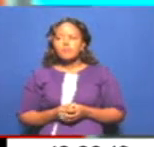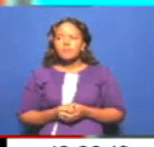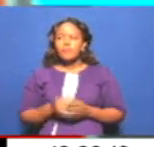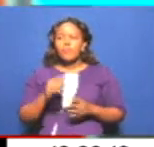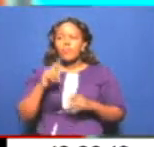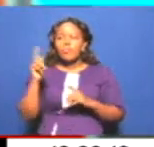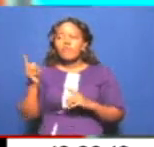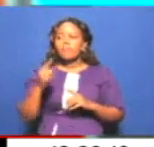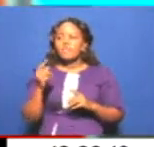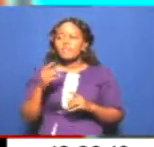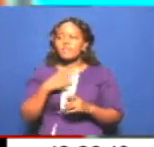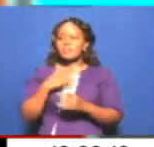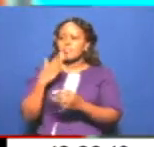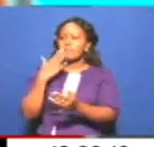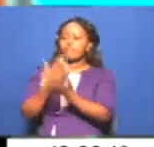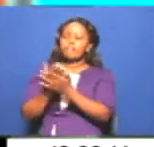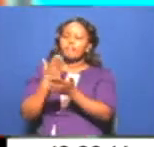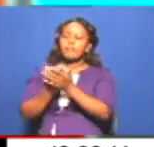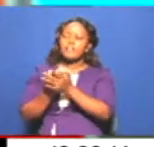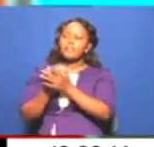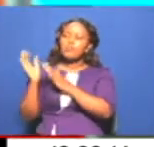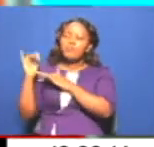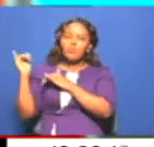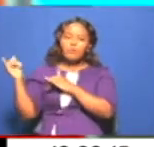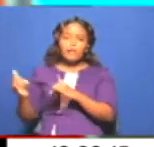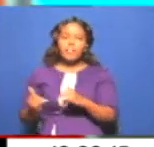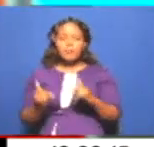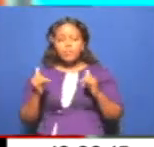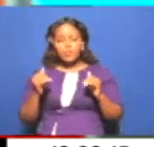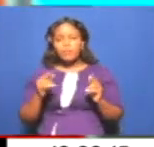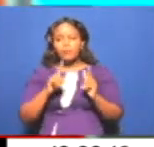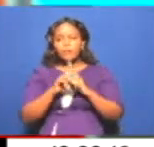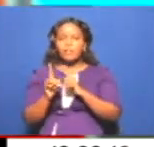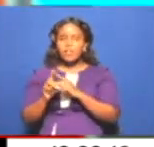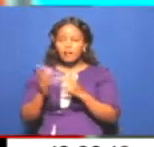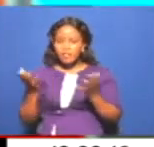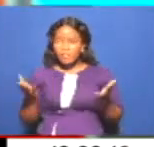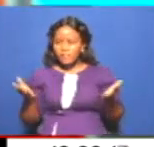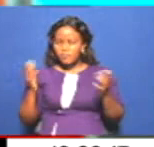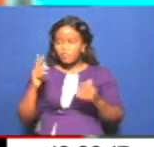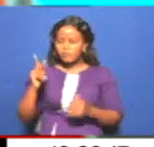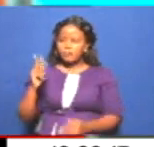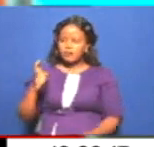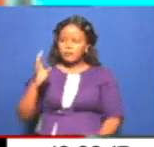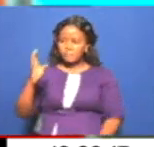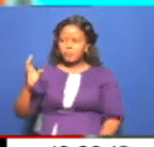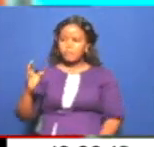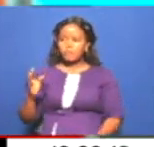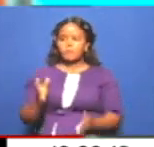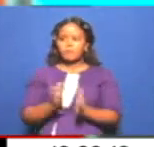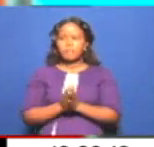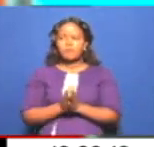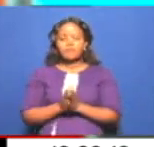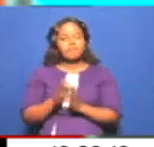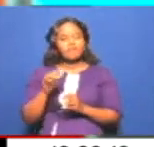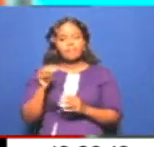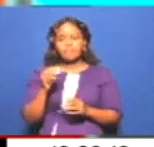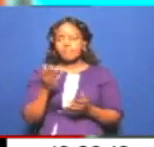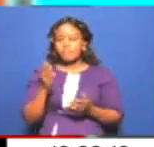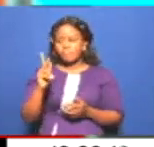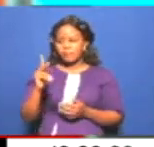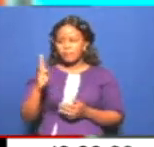kwanza nikushukuru kwa mwaliko ambao umetupa kuja hapa studioni. KBC ndio baba na KBC ndio mama.